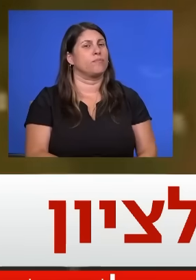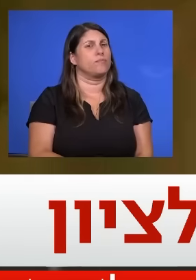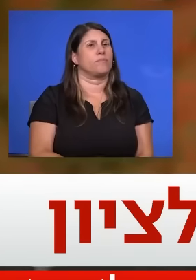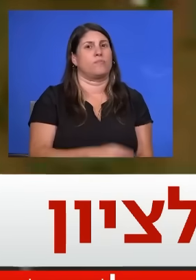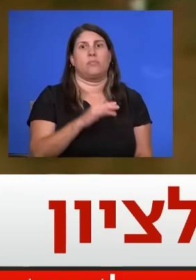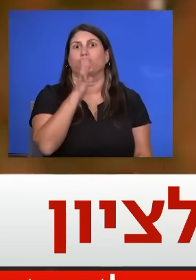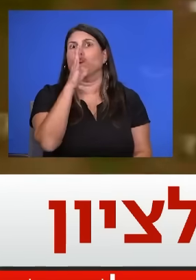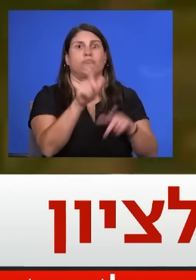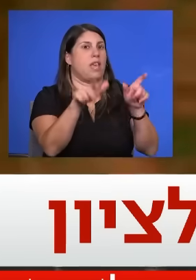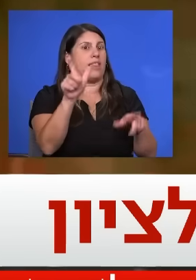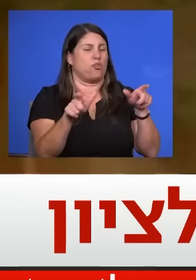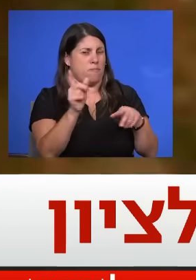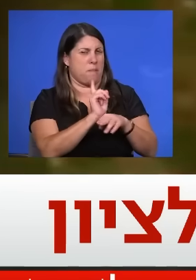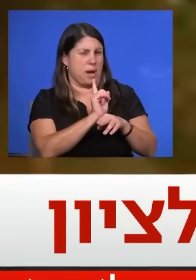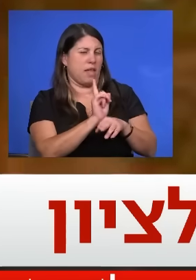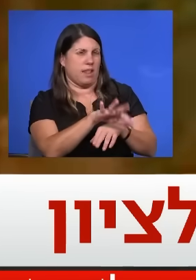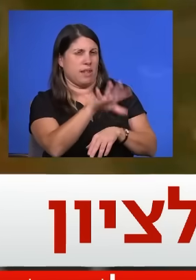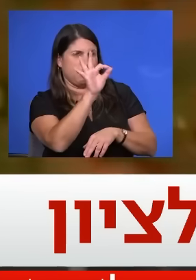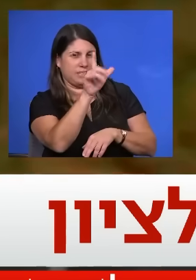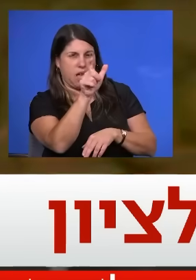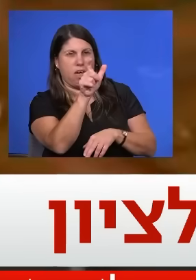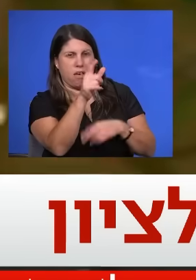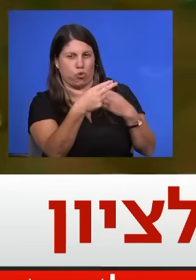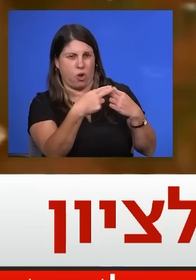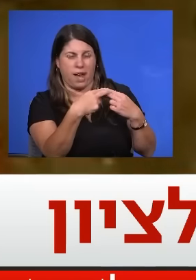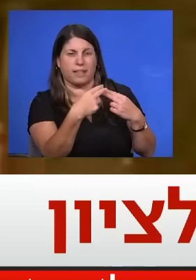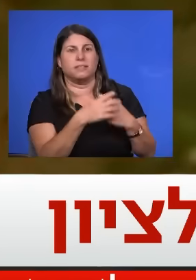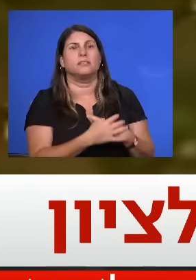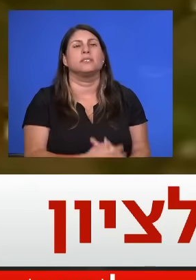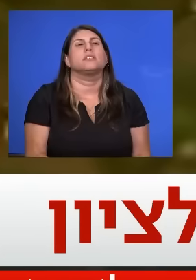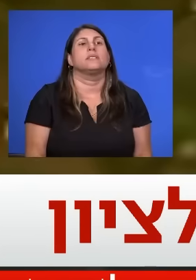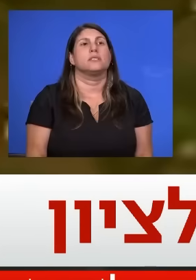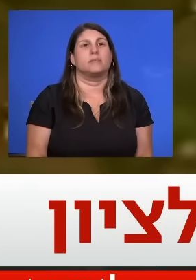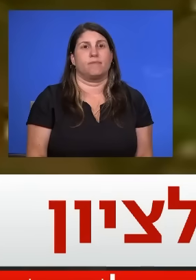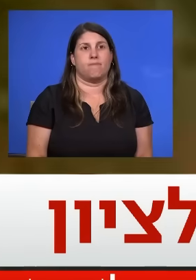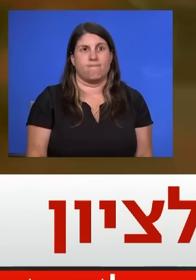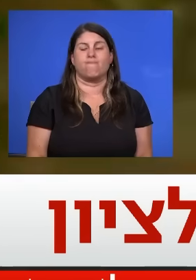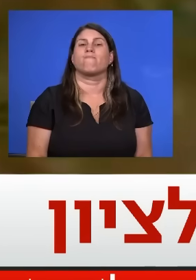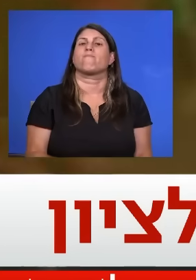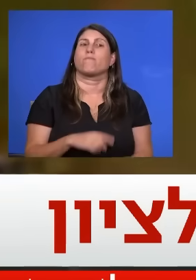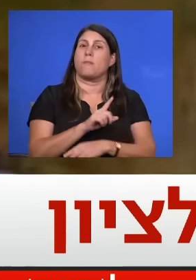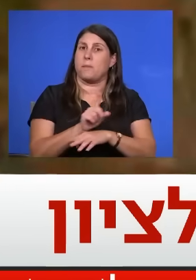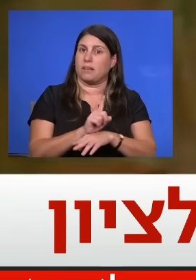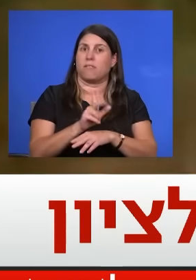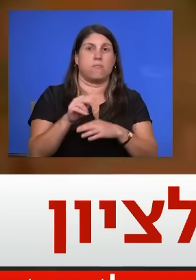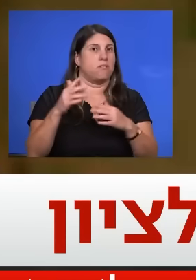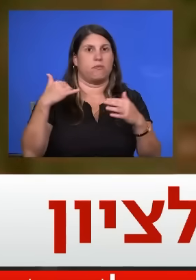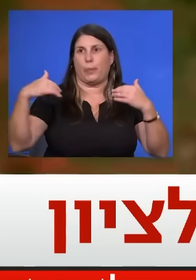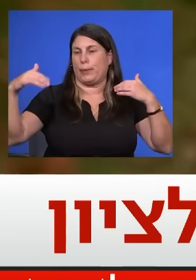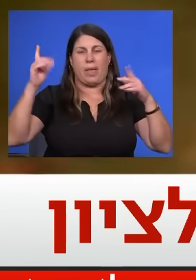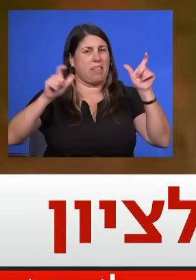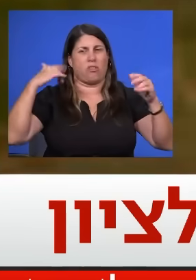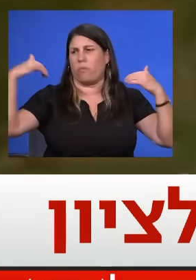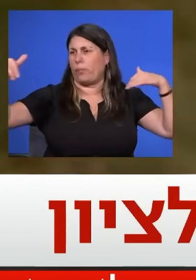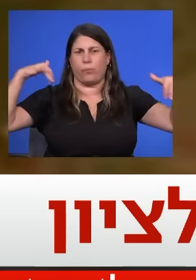נאתר פה את אחד השכנים. כן, בינתיים נשמע שיש הרבה מאוד המולה, הרבה מאוד אנשים יצאו החוצה